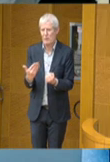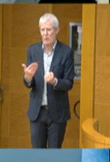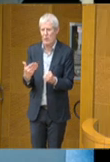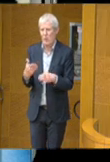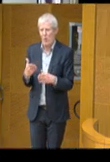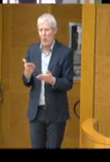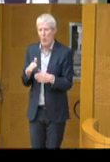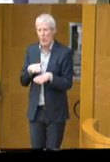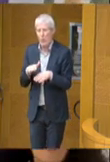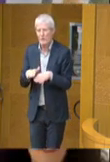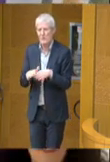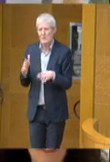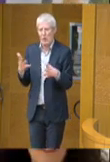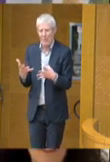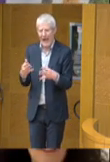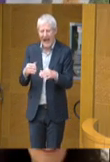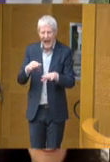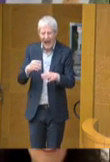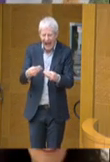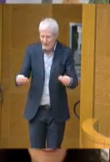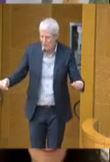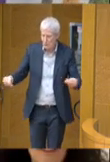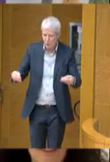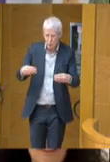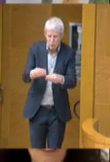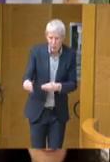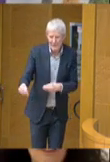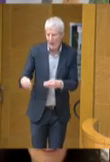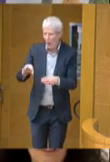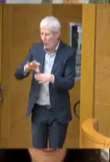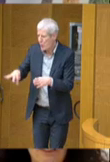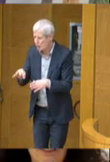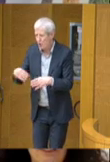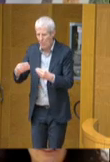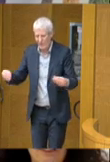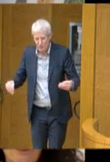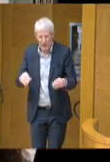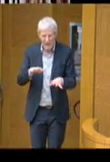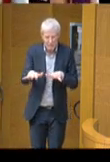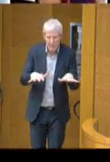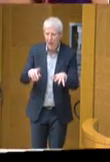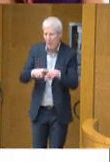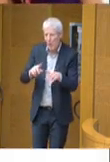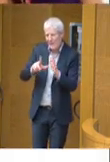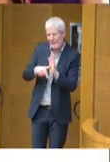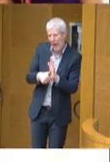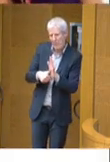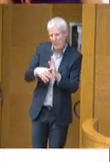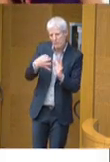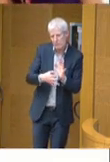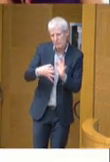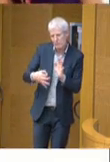attraverso l'utilizzo ripetuto di attrezzature e strumenti della cucina professionale, attraverso una tempistica